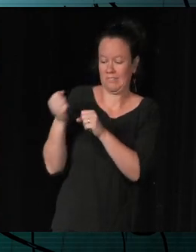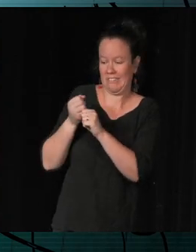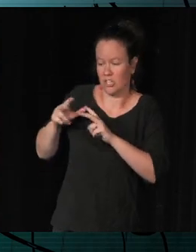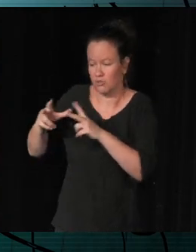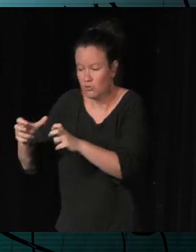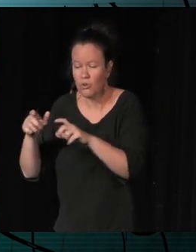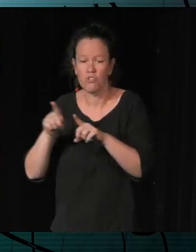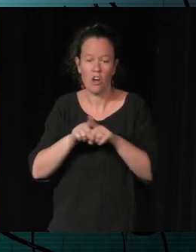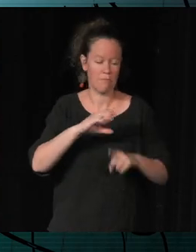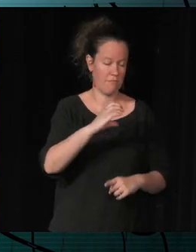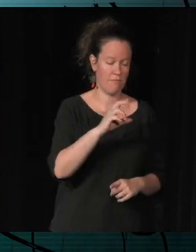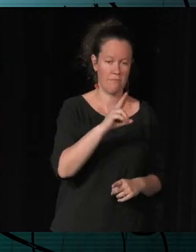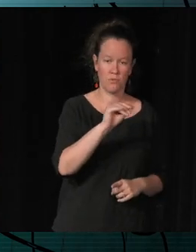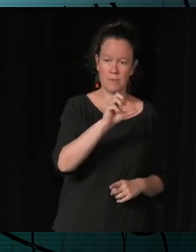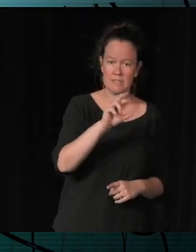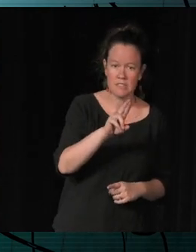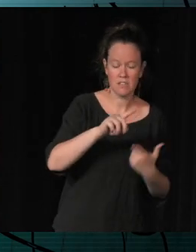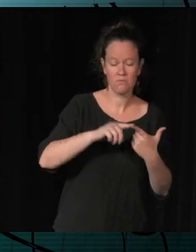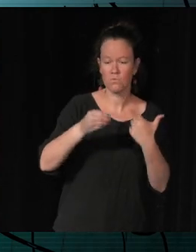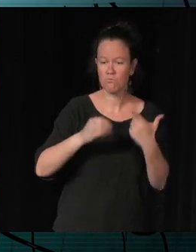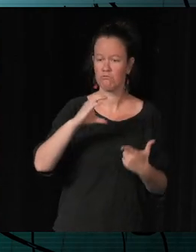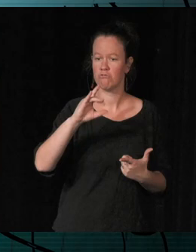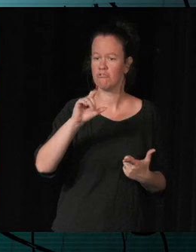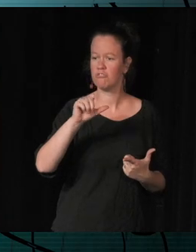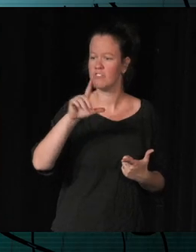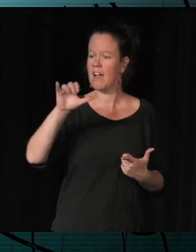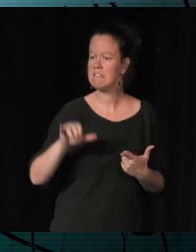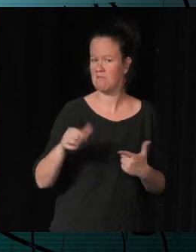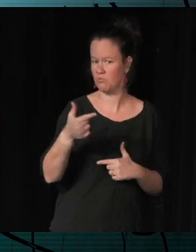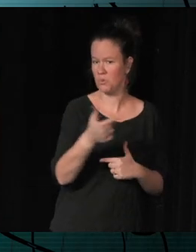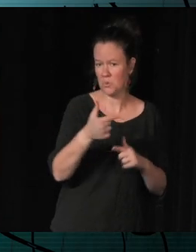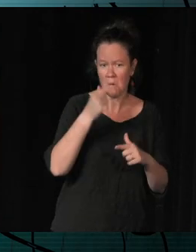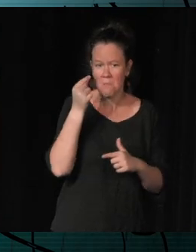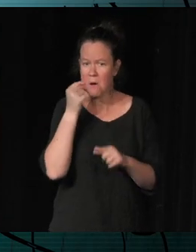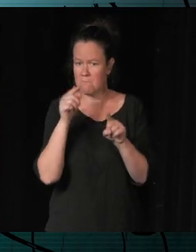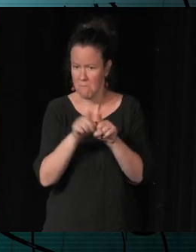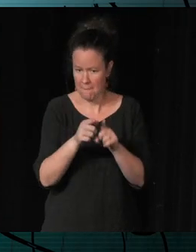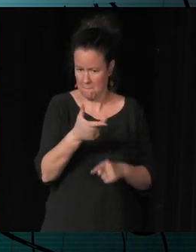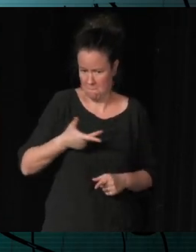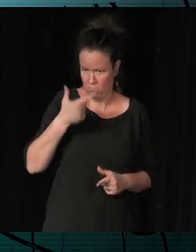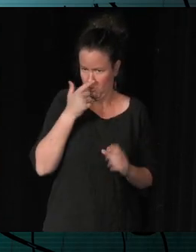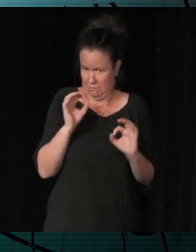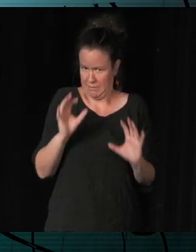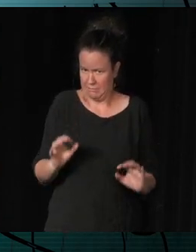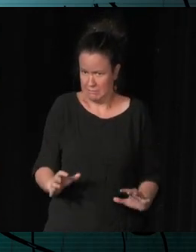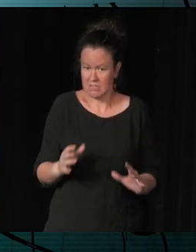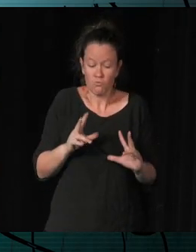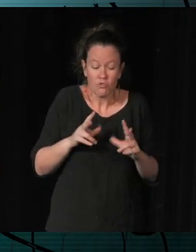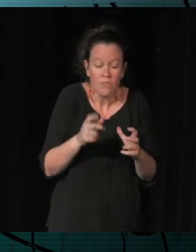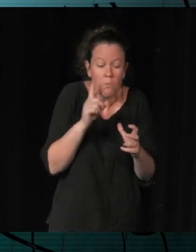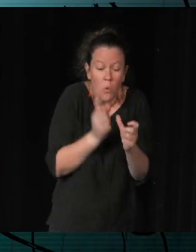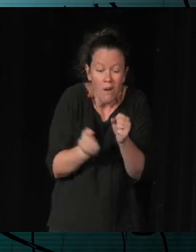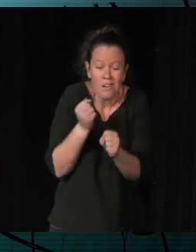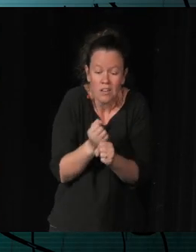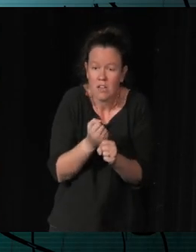Eric Chah et tout ça on est à peu près pareil quand en fait on a fait des jeux vidéos c'était un moyen d'exprimer tout ce qu'on avait envie d'exprimer